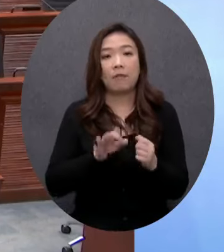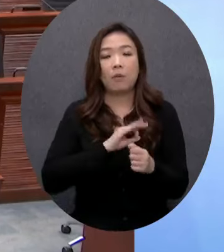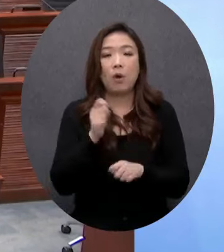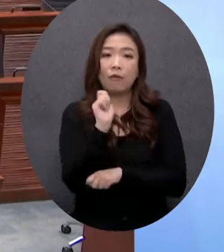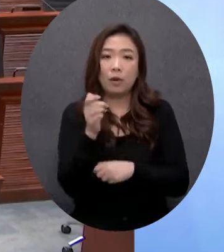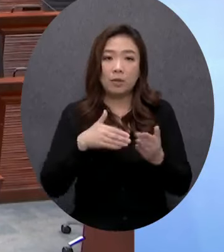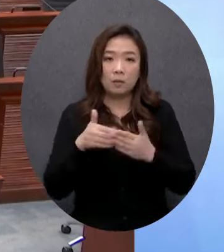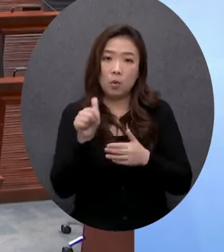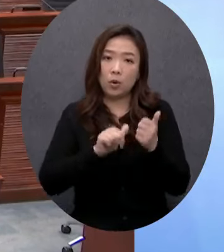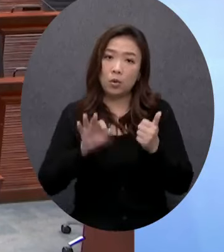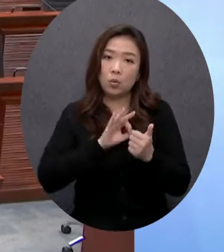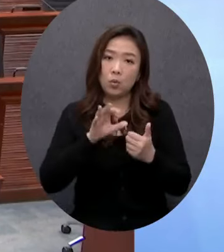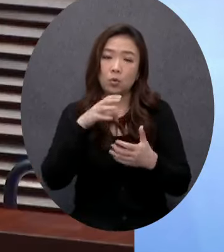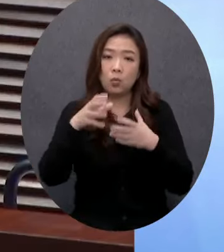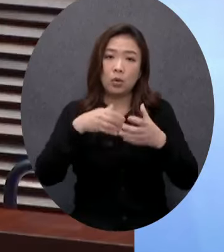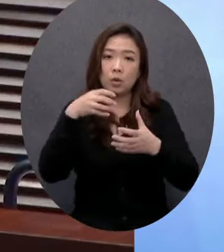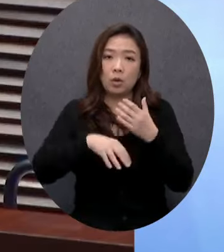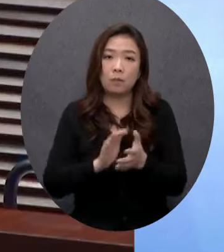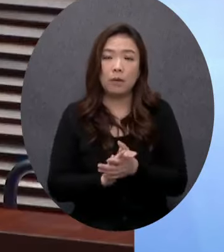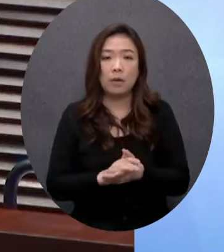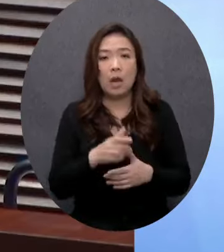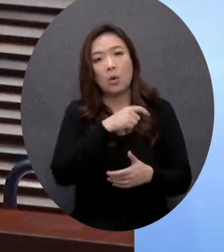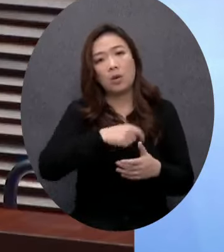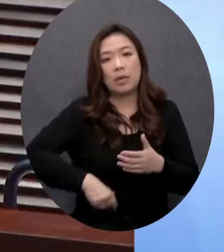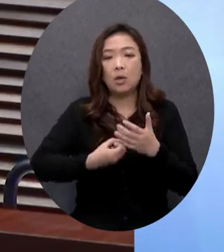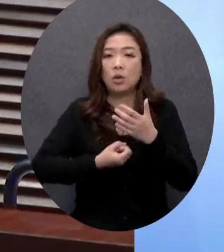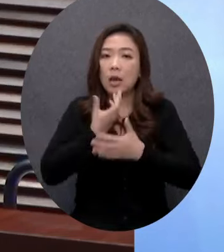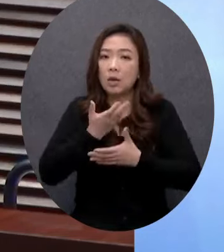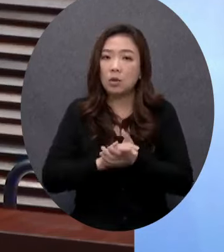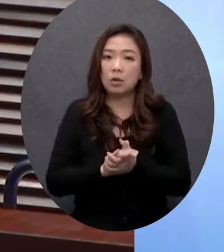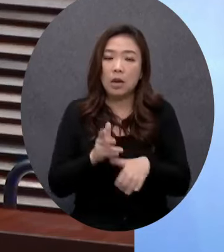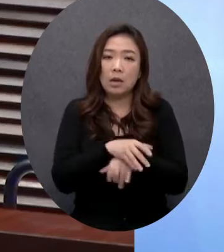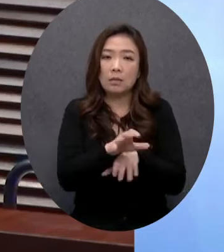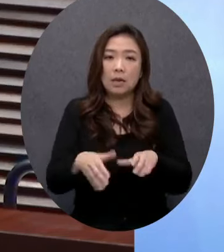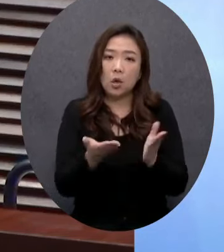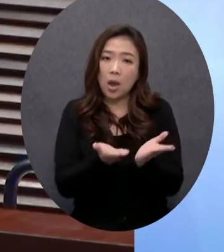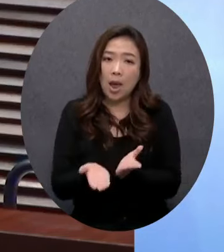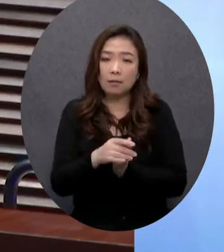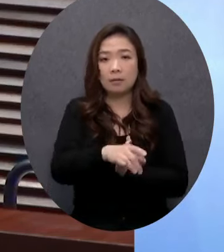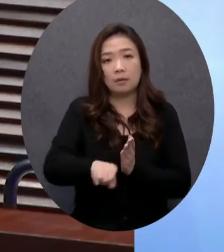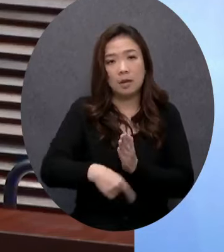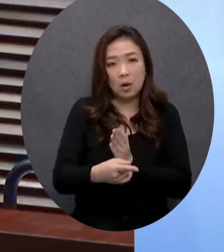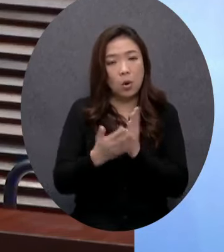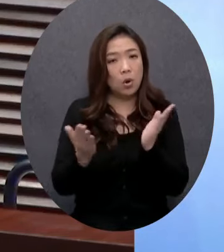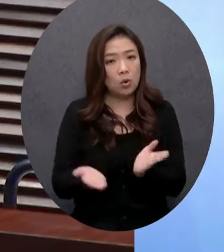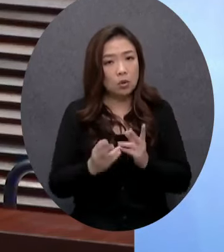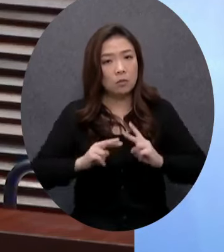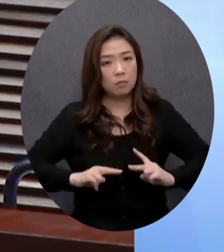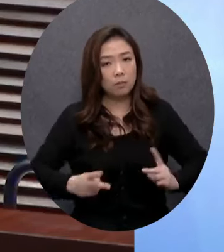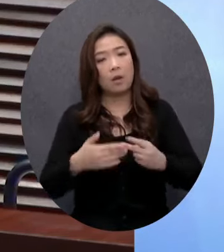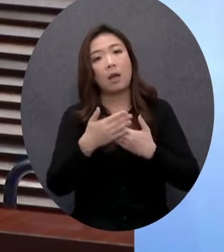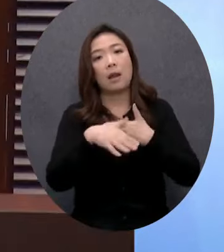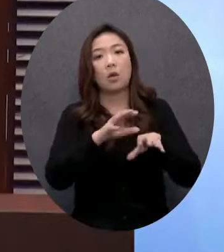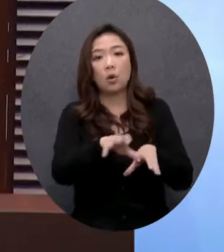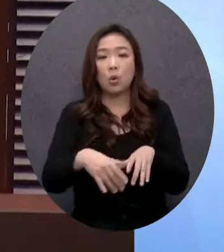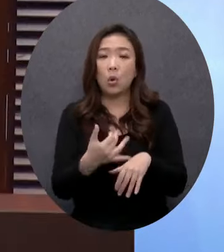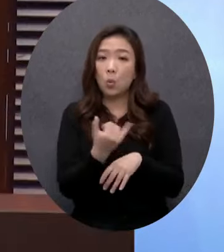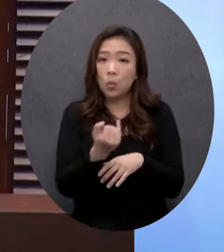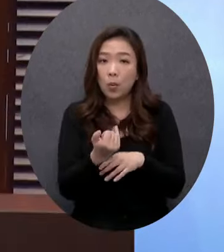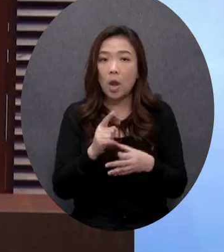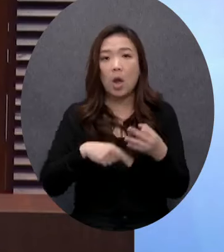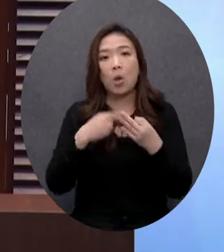事务委员会会议上面，有议员就提出社区客厅会唔会推展去到其他地区。孙